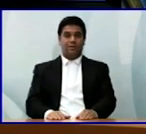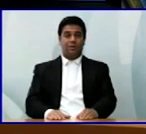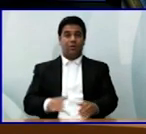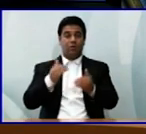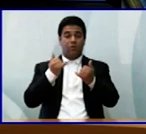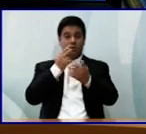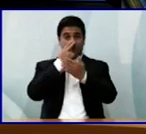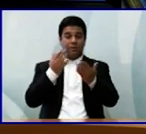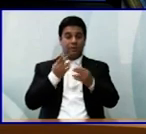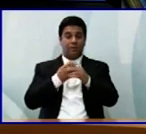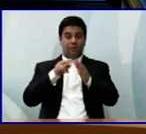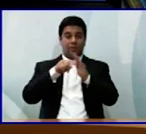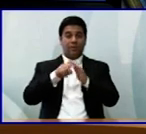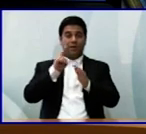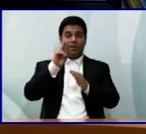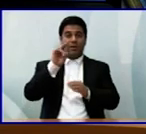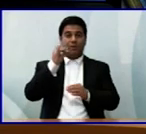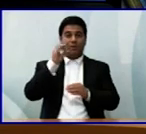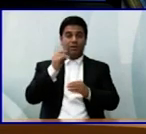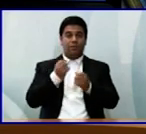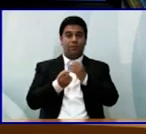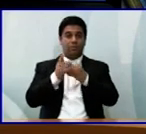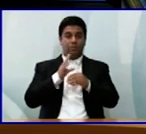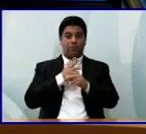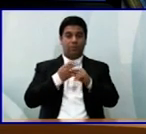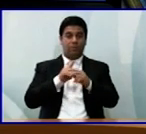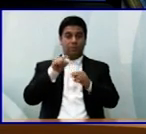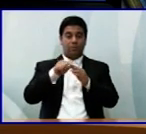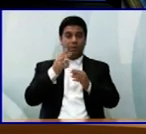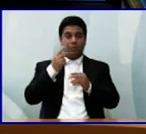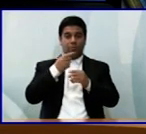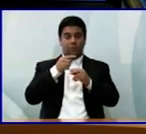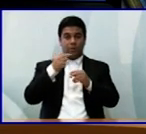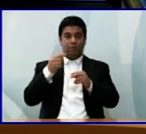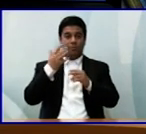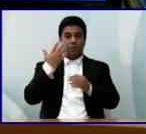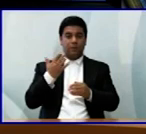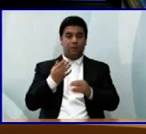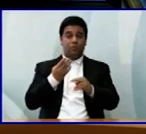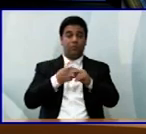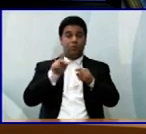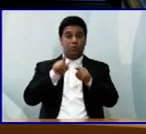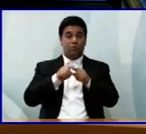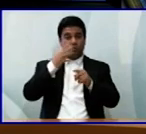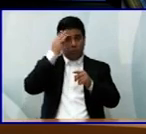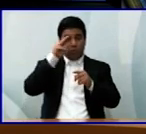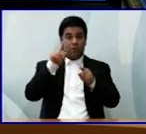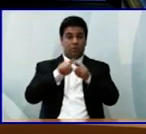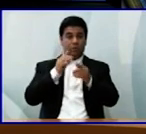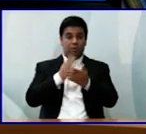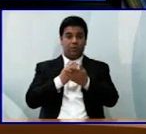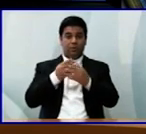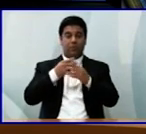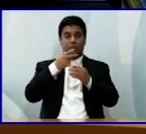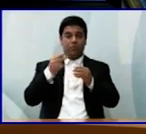Endi qarang, bizda koeffitsient paydo bo'ldi. 2x minus 1 barobar 5. Unda ham ikkita tenglamalar to'plamini